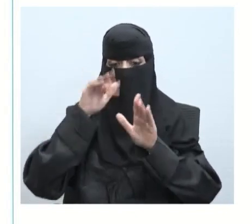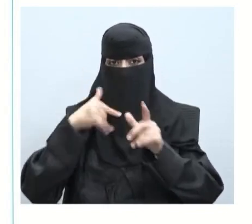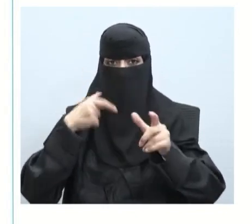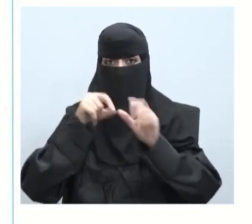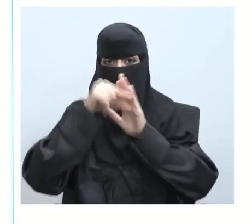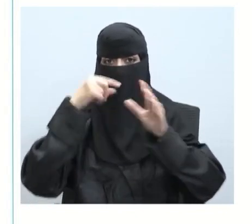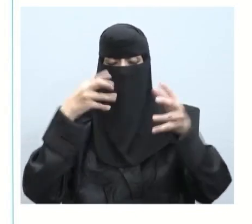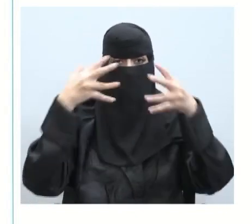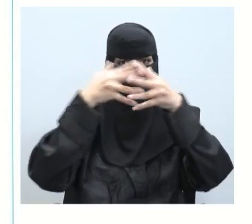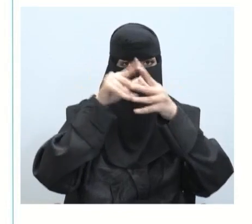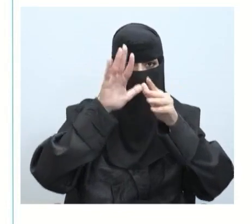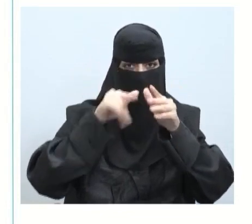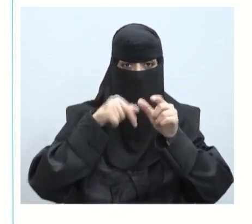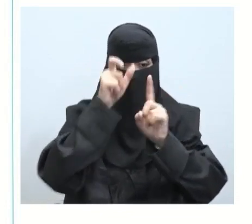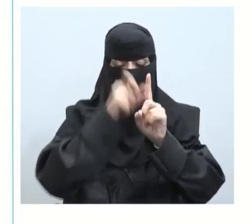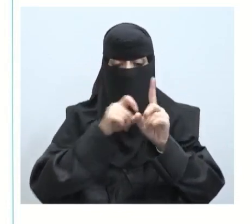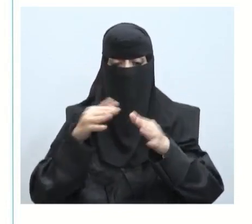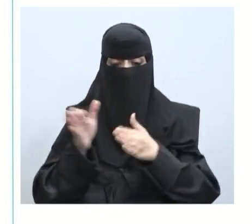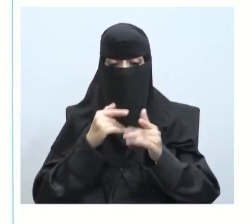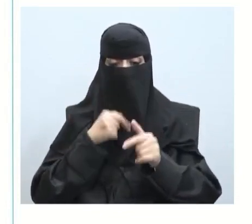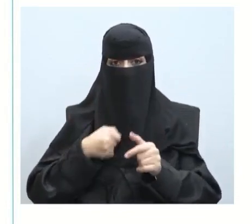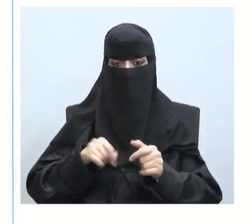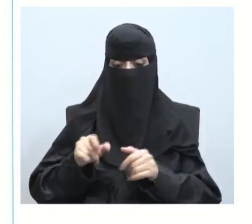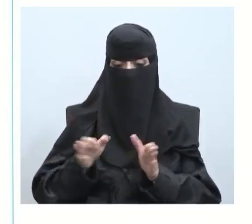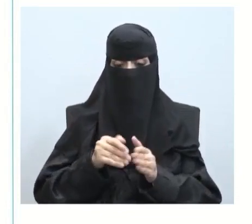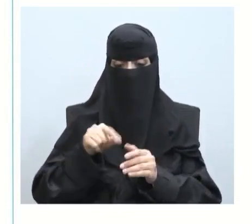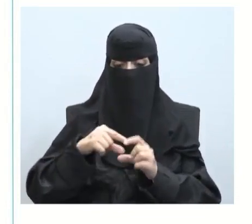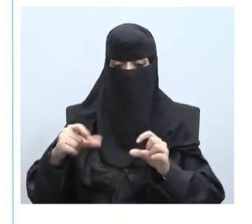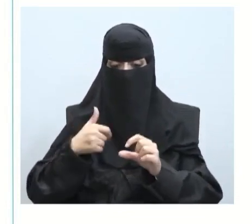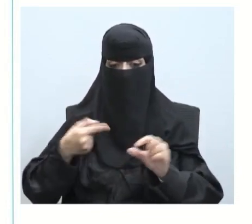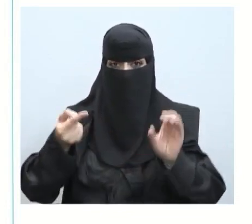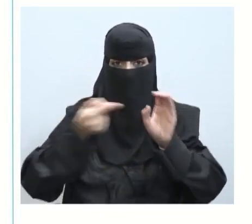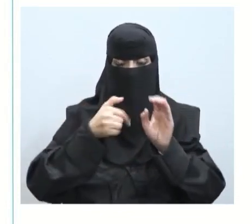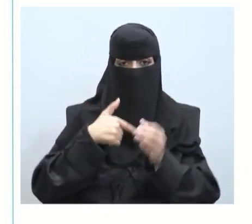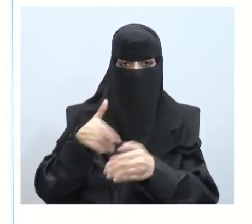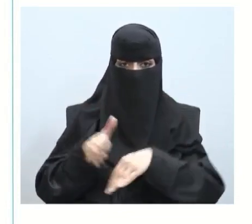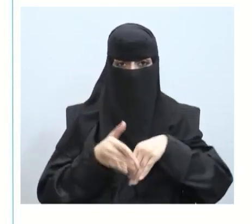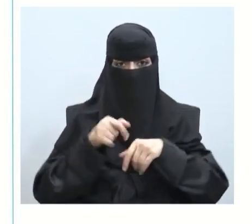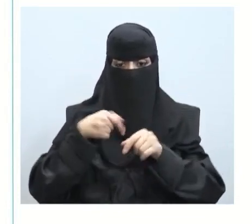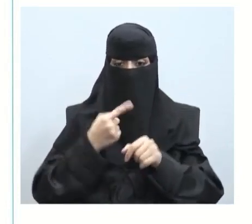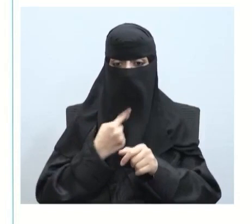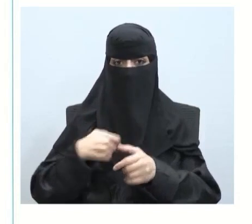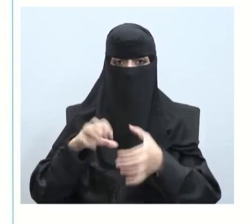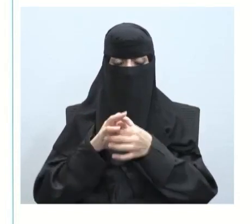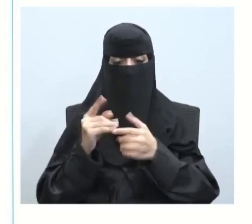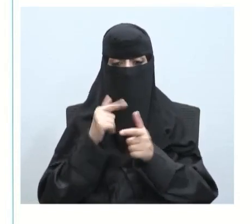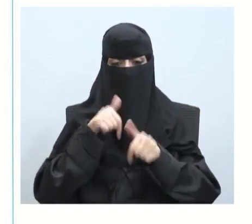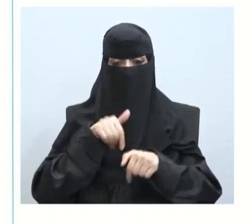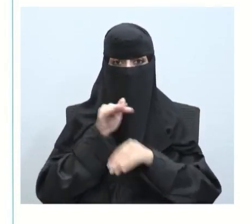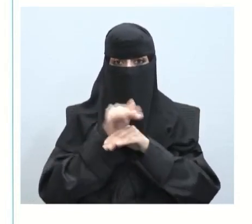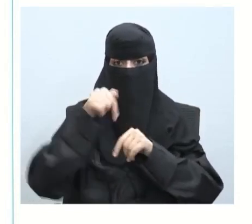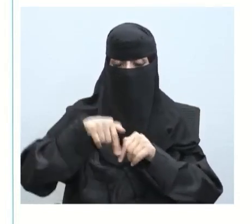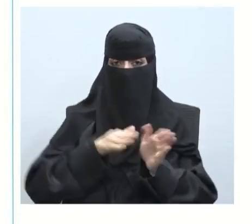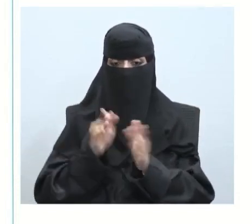العميل، البورت هو منفذ خادم المراد الاتصال به. إذا تعلمنا في